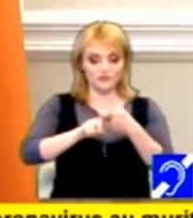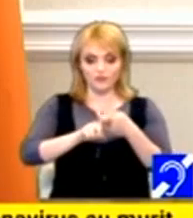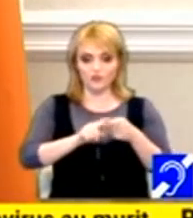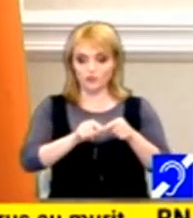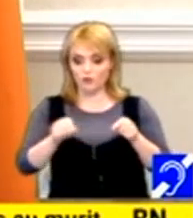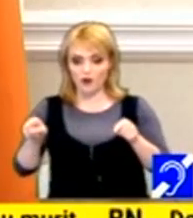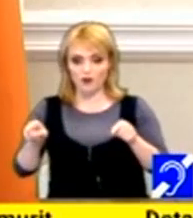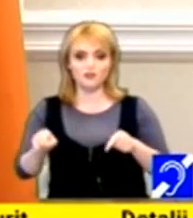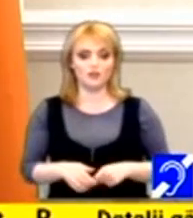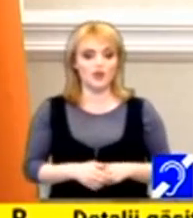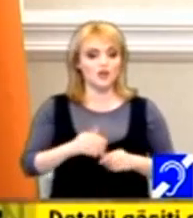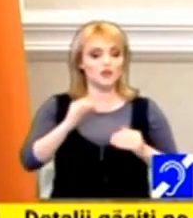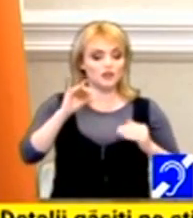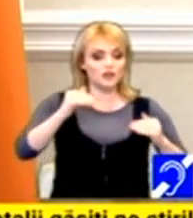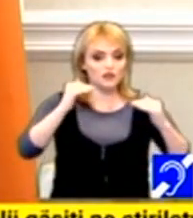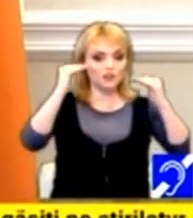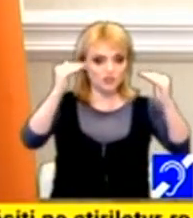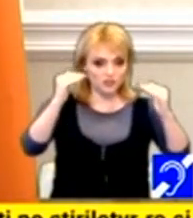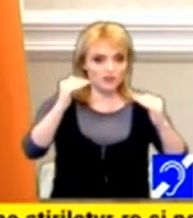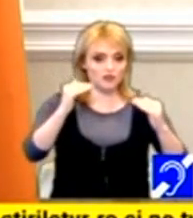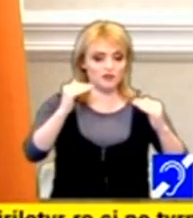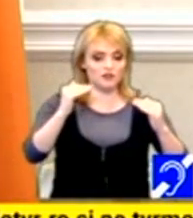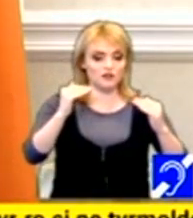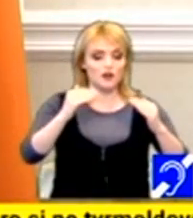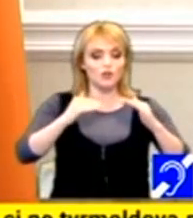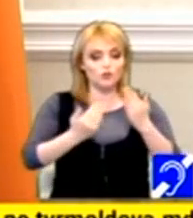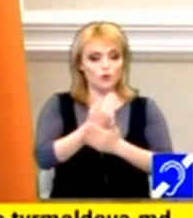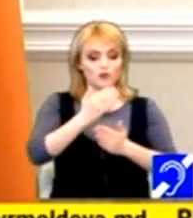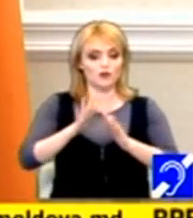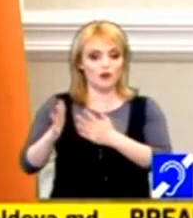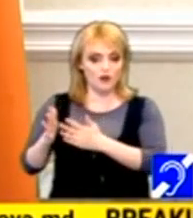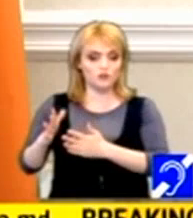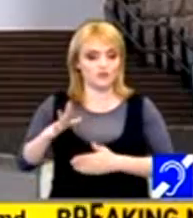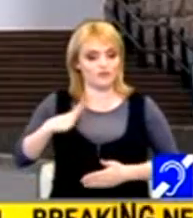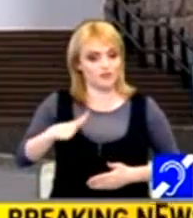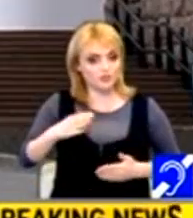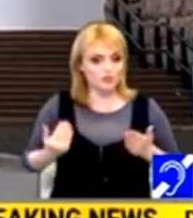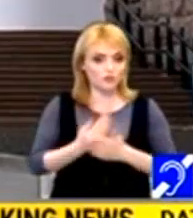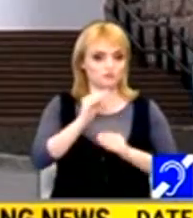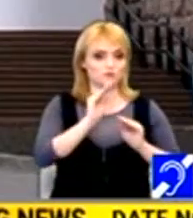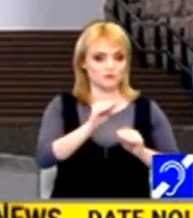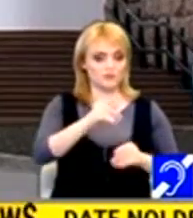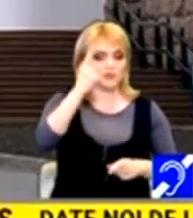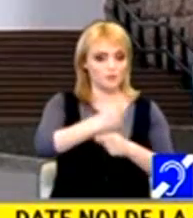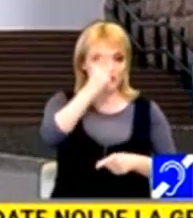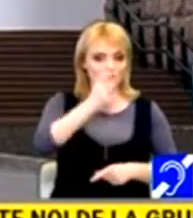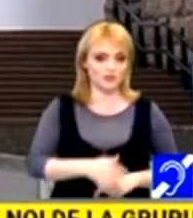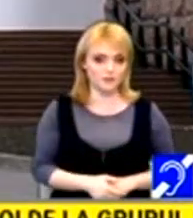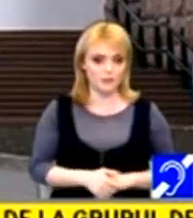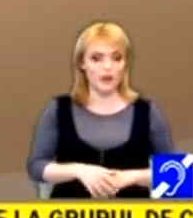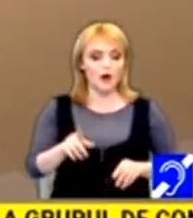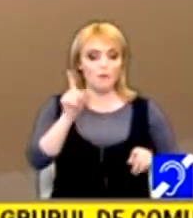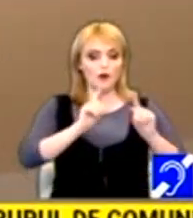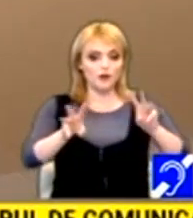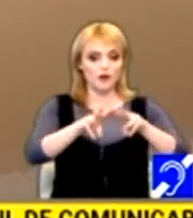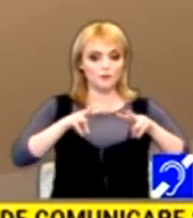creștere a numărului de cazuri ne va impune să venim din nou cu restricții foarte, foarte dure. Parlamentul a instituit starea de